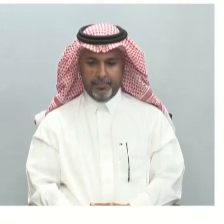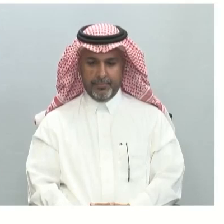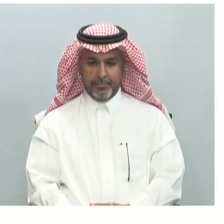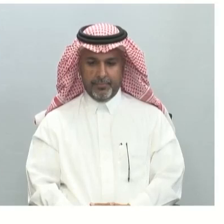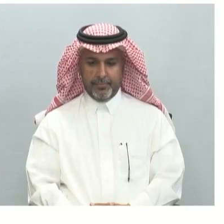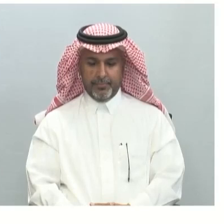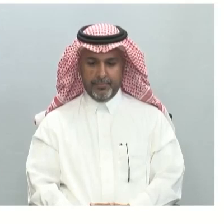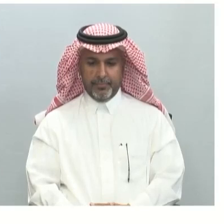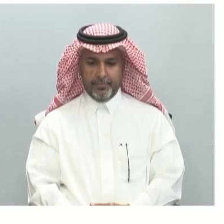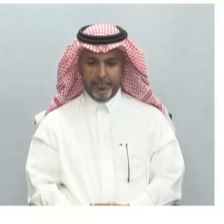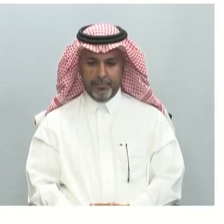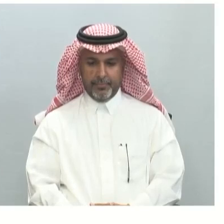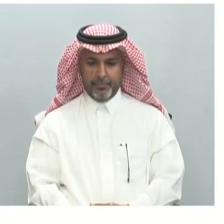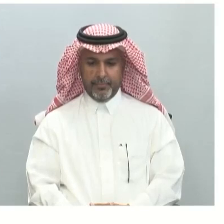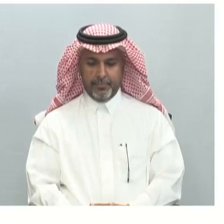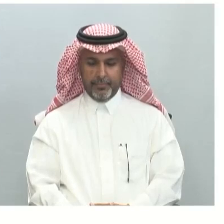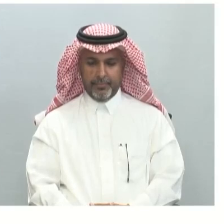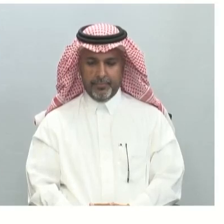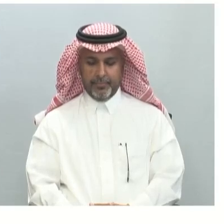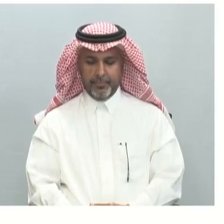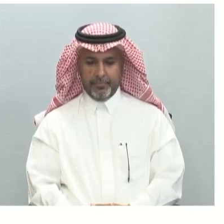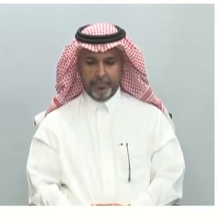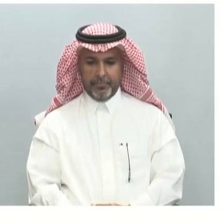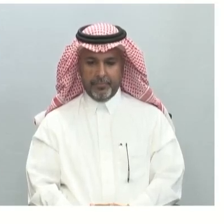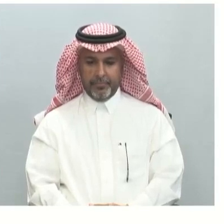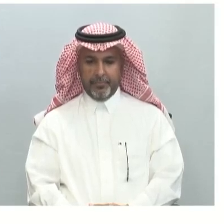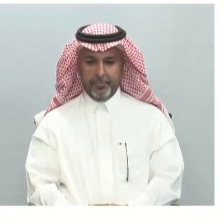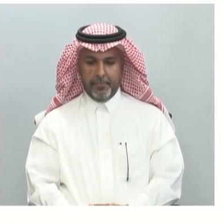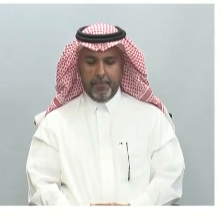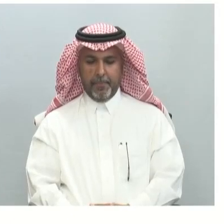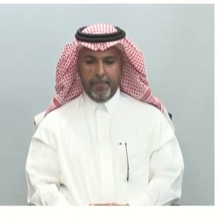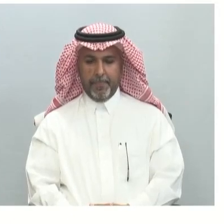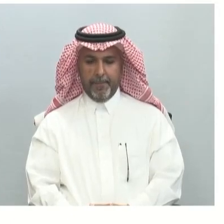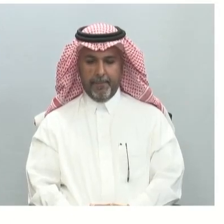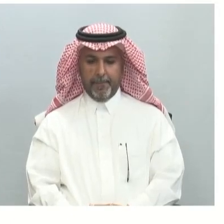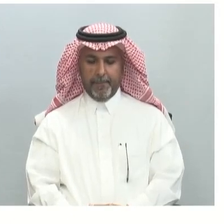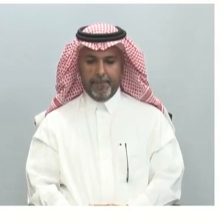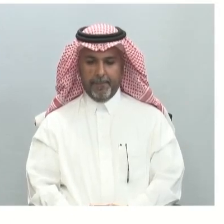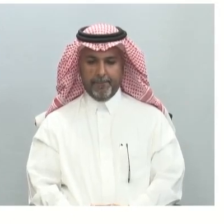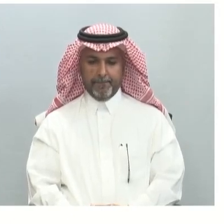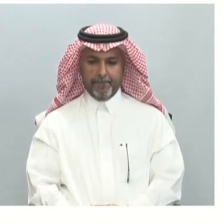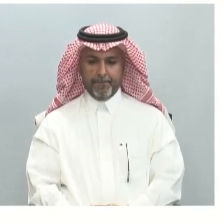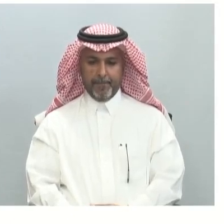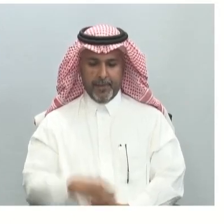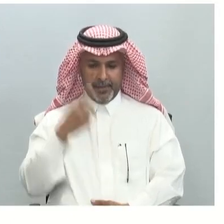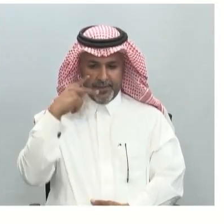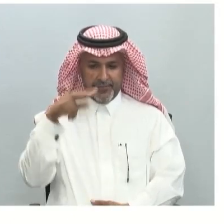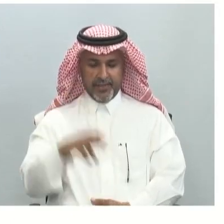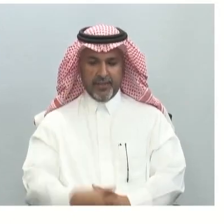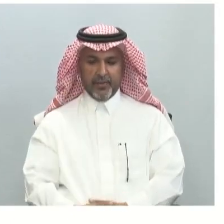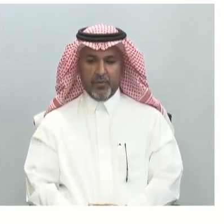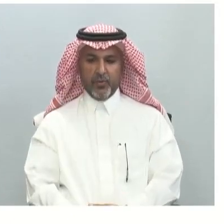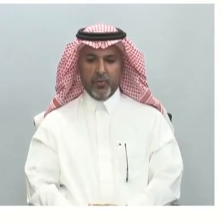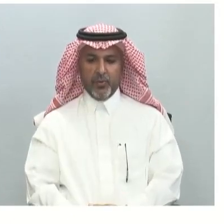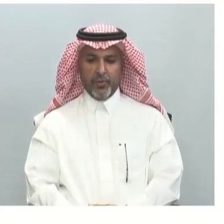طبعا هنا نكون كتبنا المتبقين على صوره جمع لدينا هنا استعمل